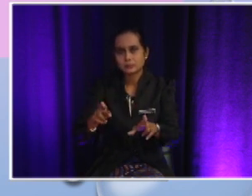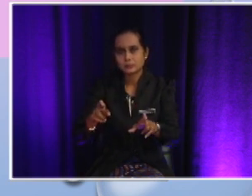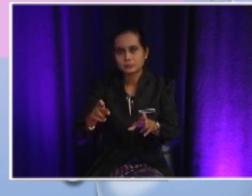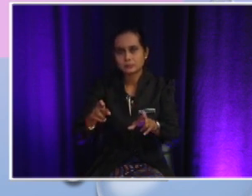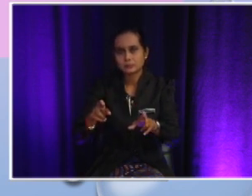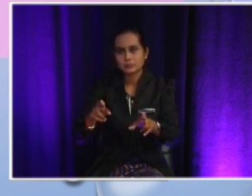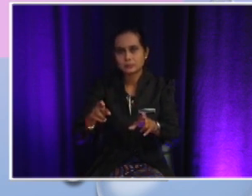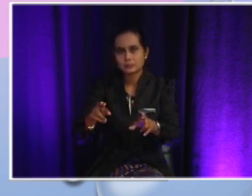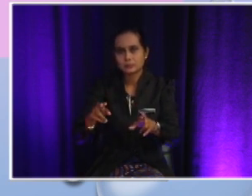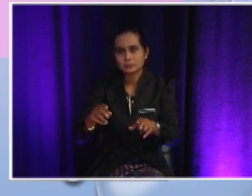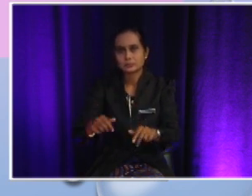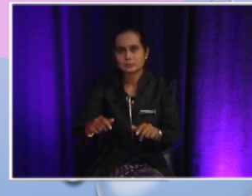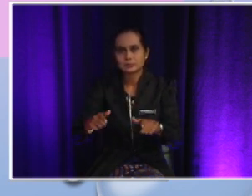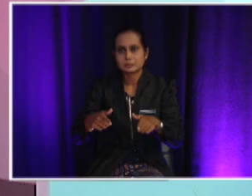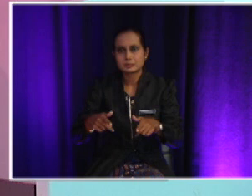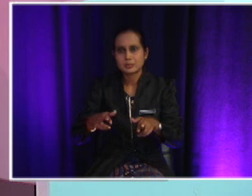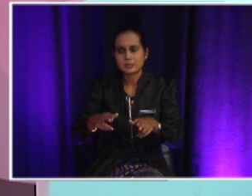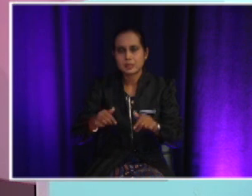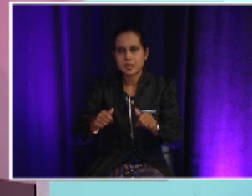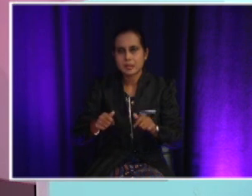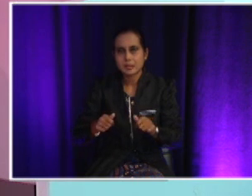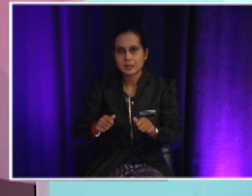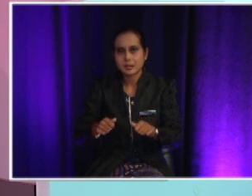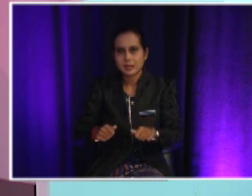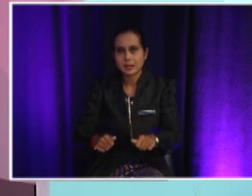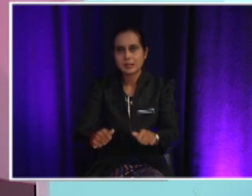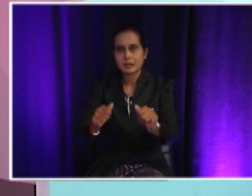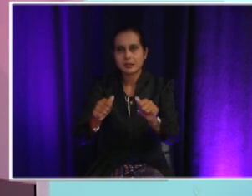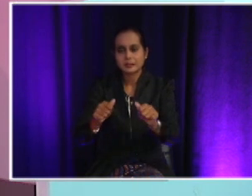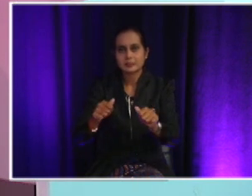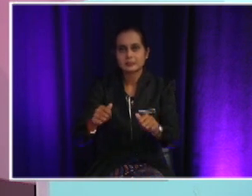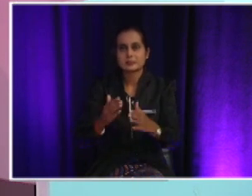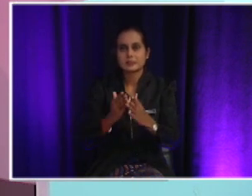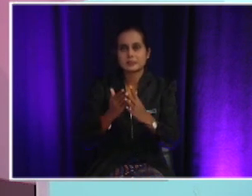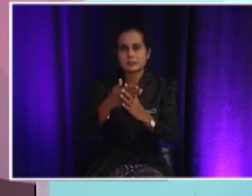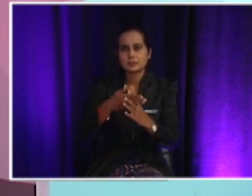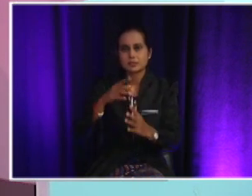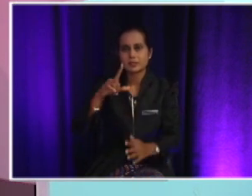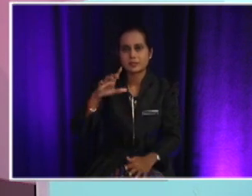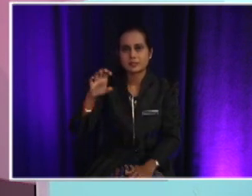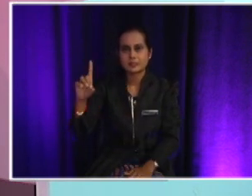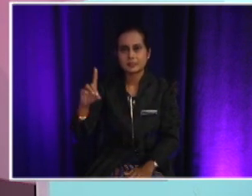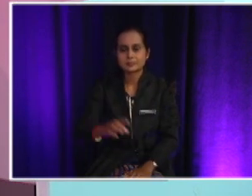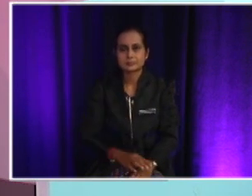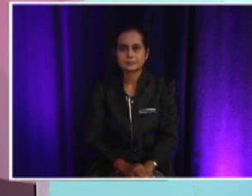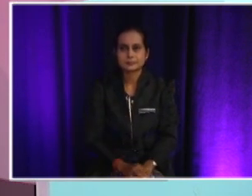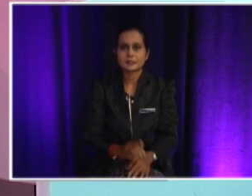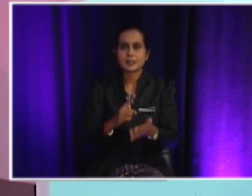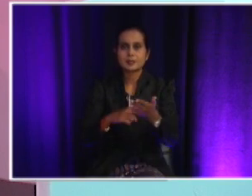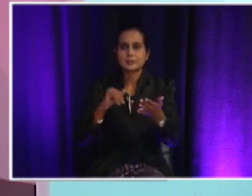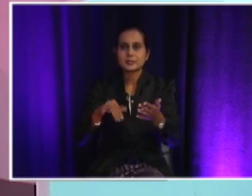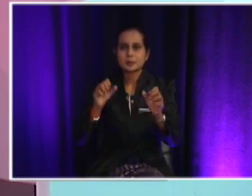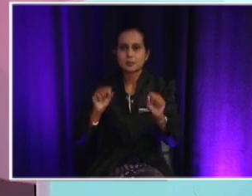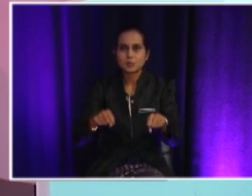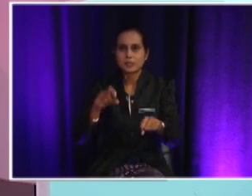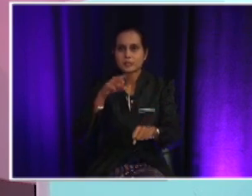melalui LED tadi. Okey, untuk soalan ni, kemungkinan, kita tengok soalan ni. Apa yang boleh ditanya? Tadi kita kata